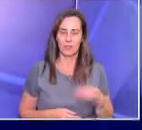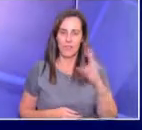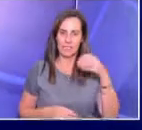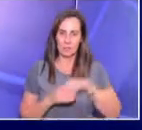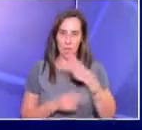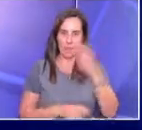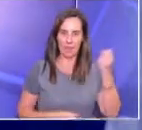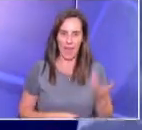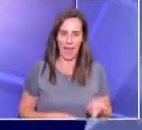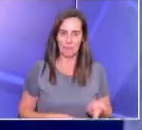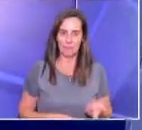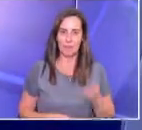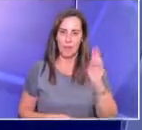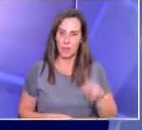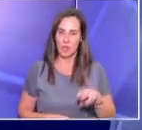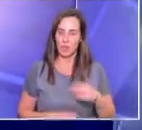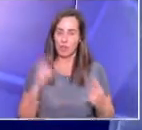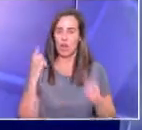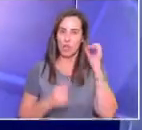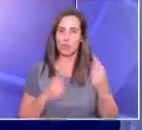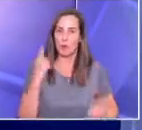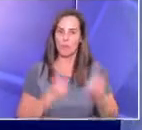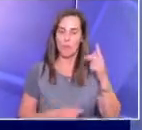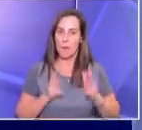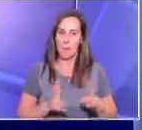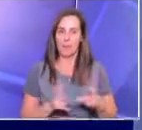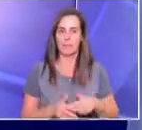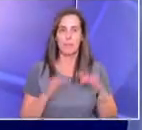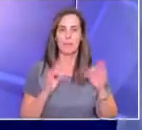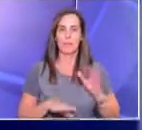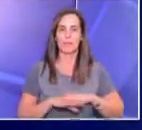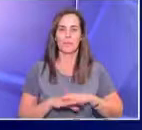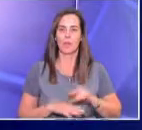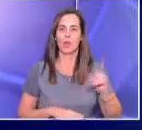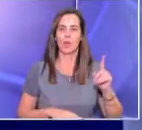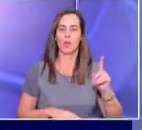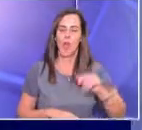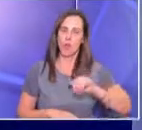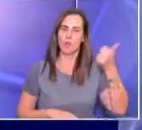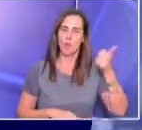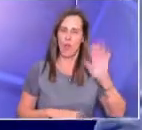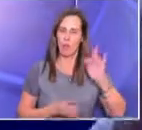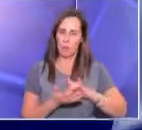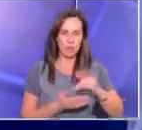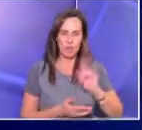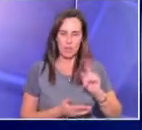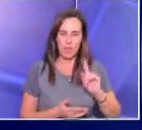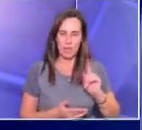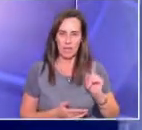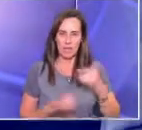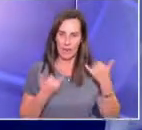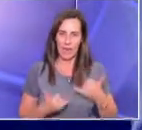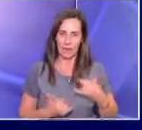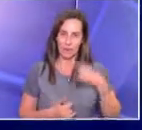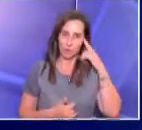200... לא, כמו שנאמר, יש פורצות דרך, ובאמת מרץ במובן הזה זה בדיוק תפקידה, להיות אוונגרד, גם במקומות שזה לא ייתן...